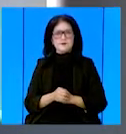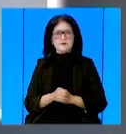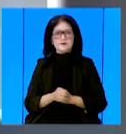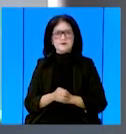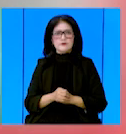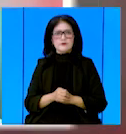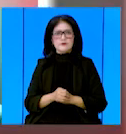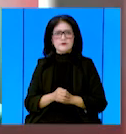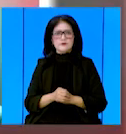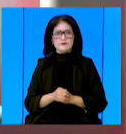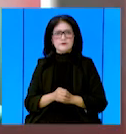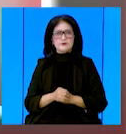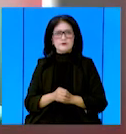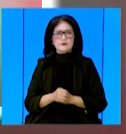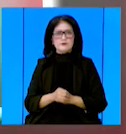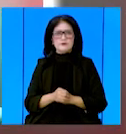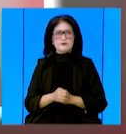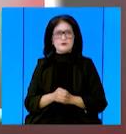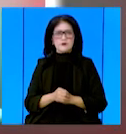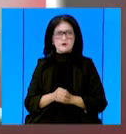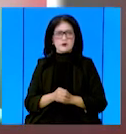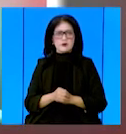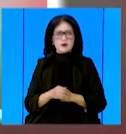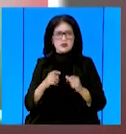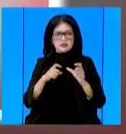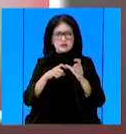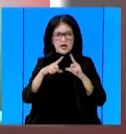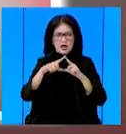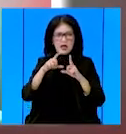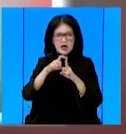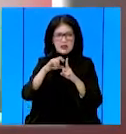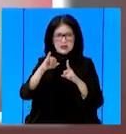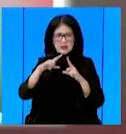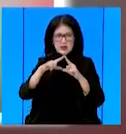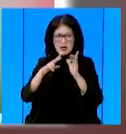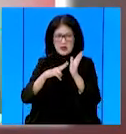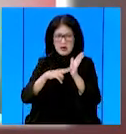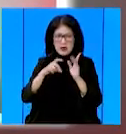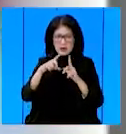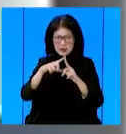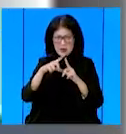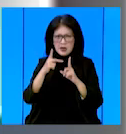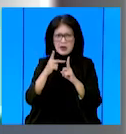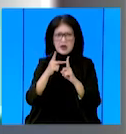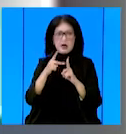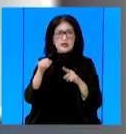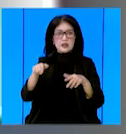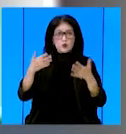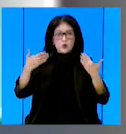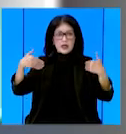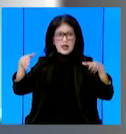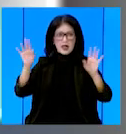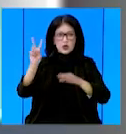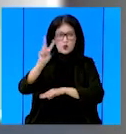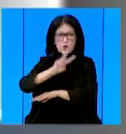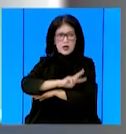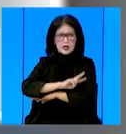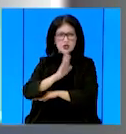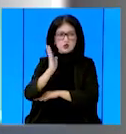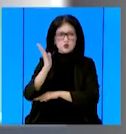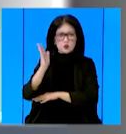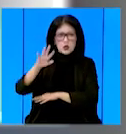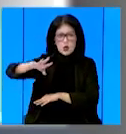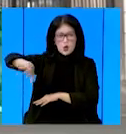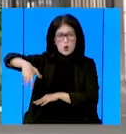sekolah du hari sudah Sadiah remaja 15 tahun ini tidak diketahui keberadaannya keluarga telah melapor